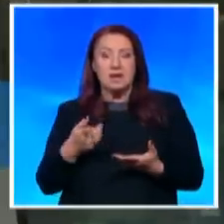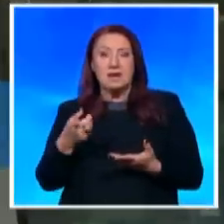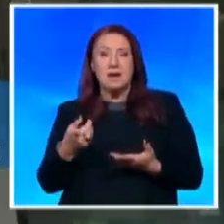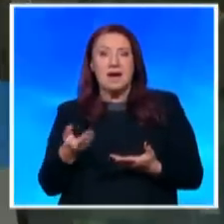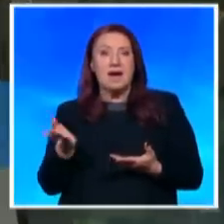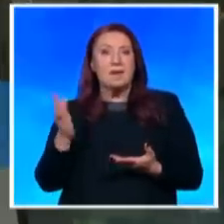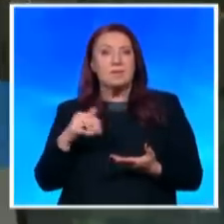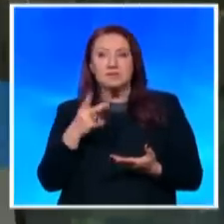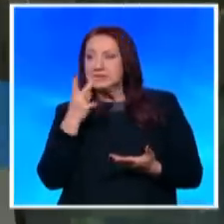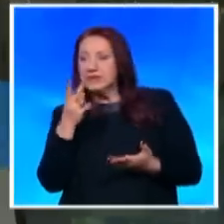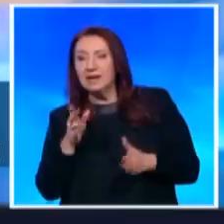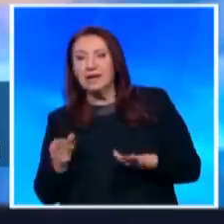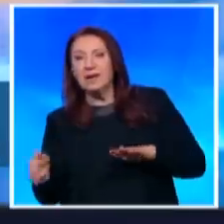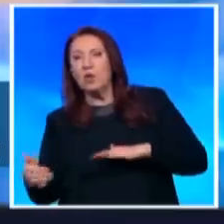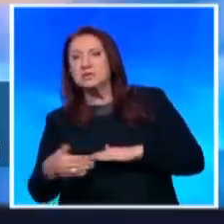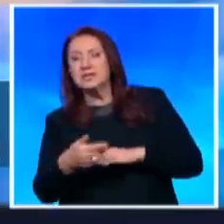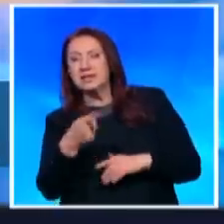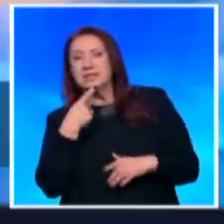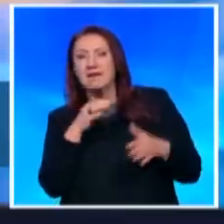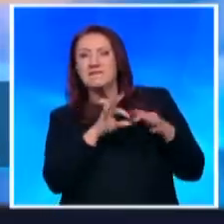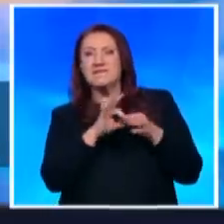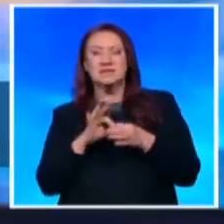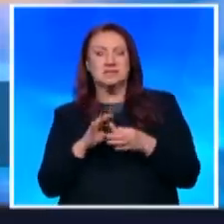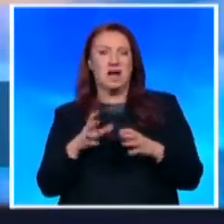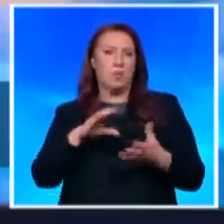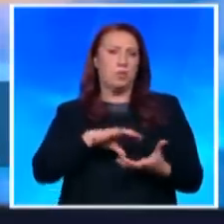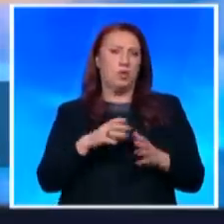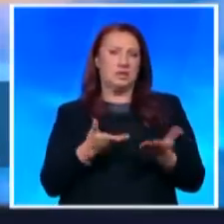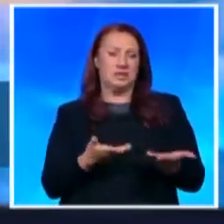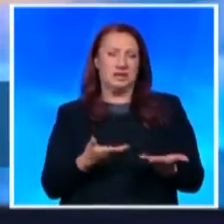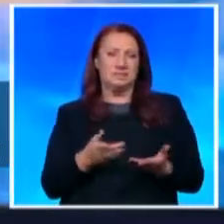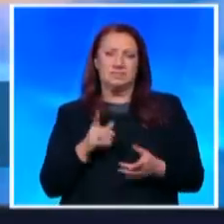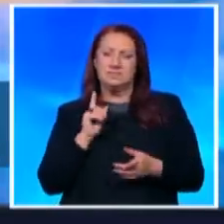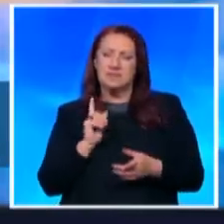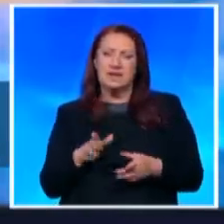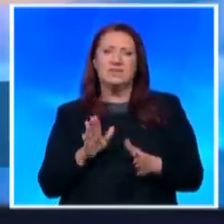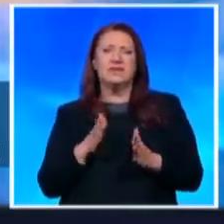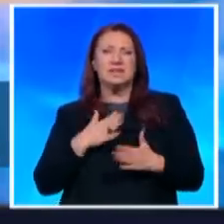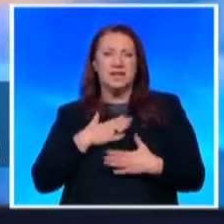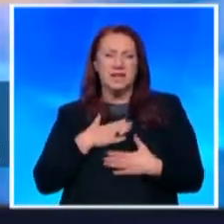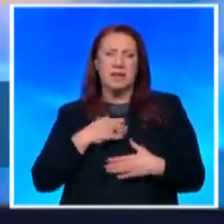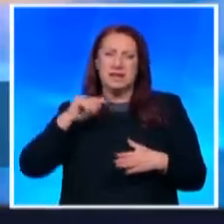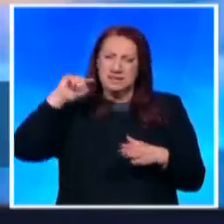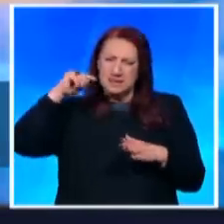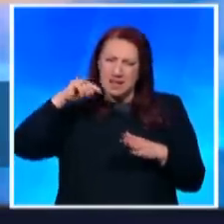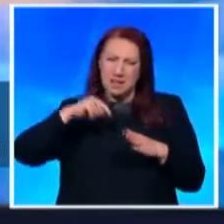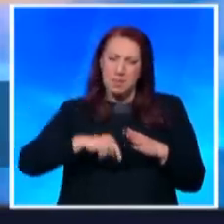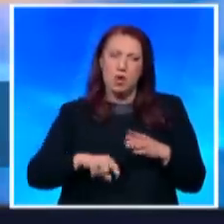натиск. Единственото решение, според мен, е наистина да се проведе една конституционна реформа, но дълбока конституционна реформа,